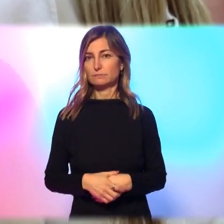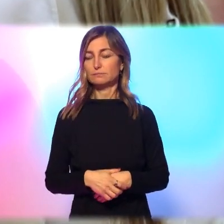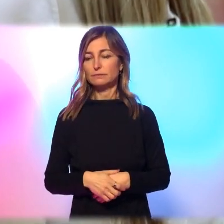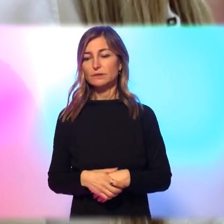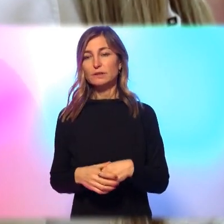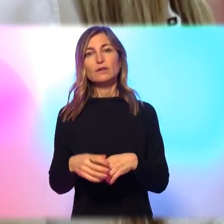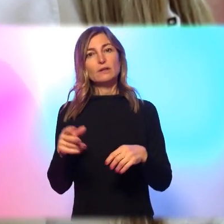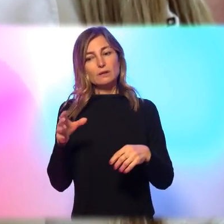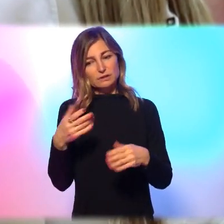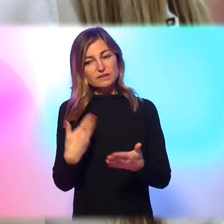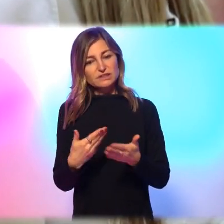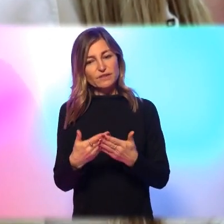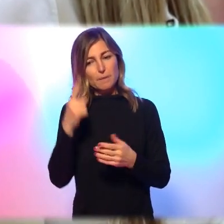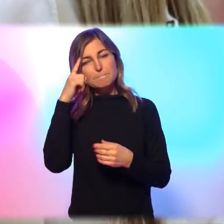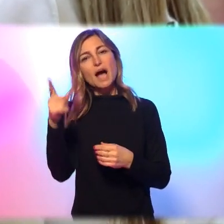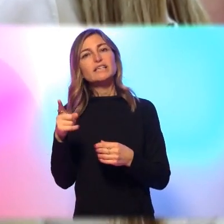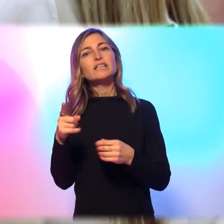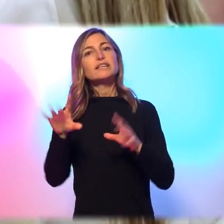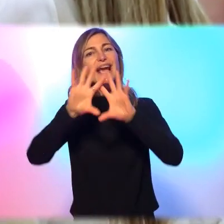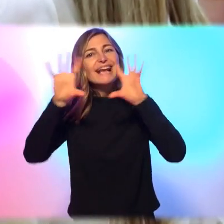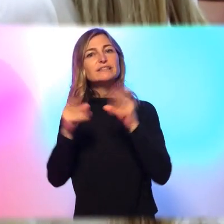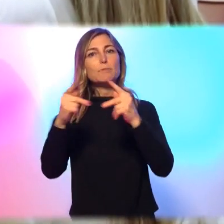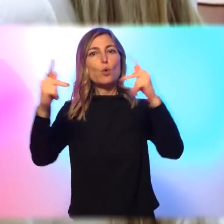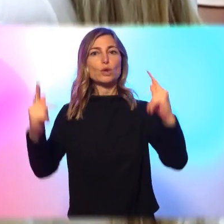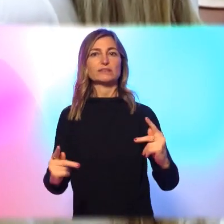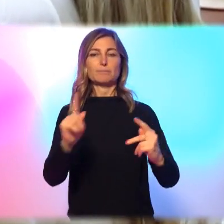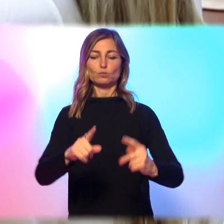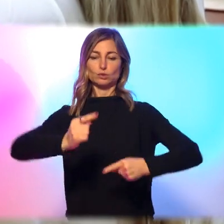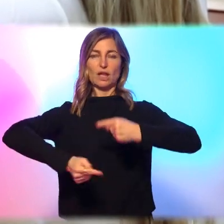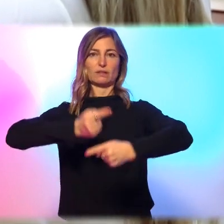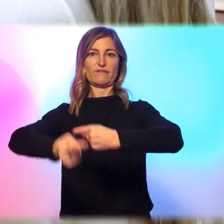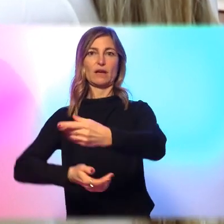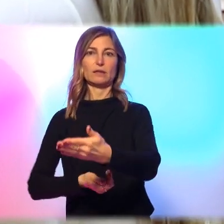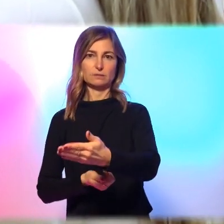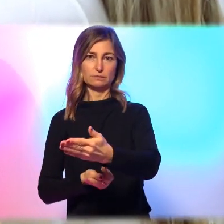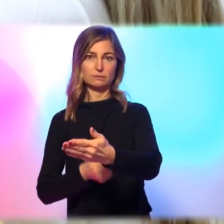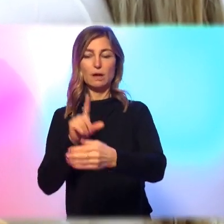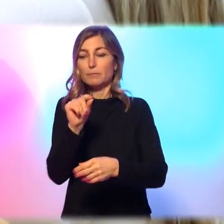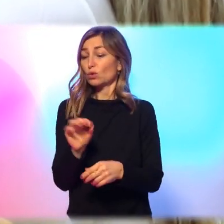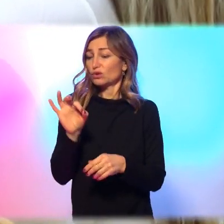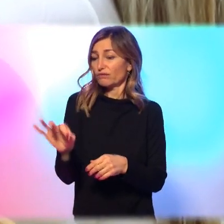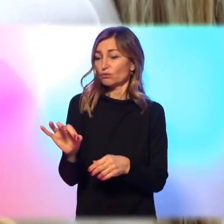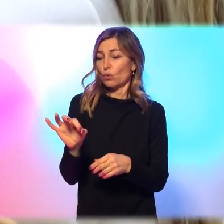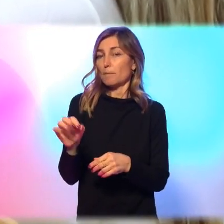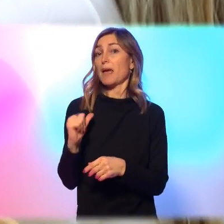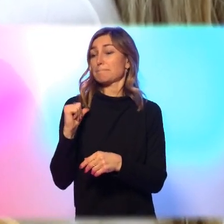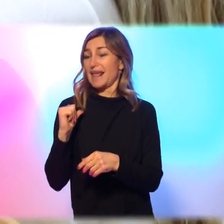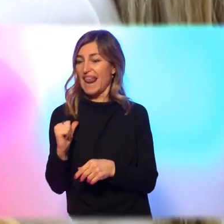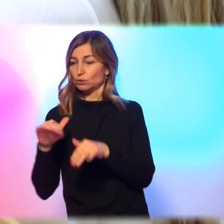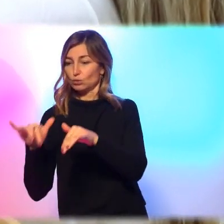dass man die Bevölkerung damit nicht erreichen kann. Und das meine ich so. Es gehört eigentlich ein Gesamtkonzept